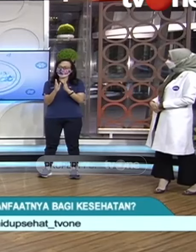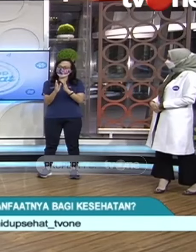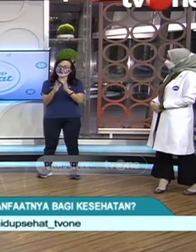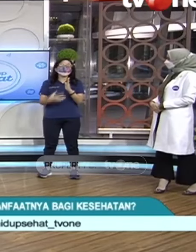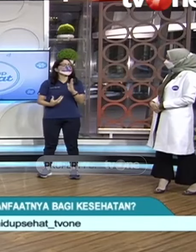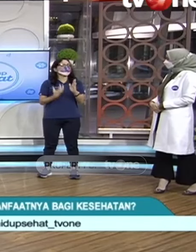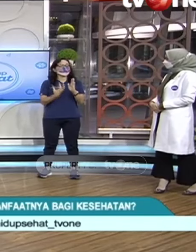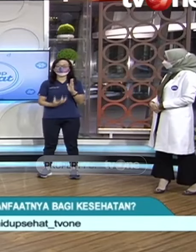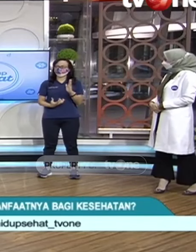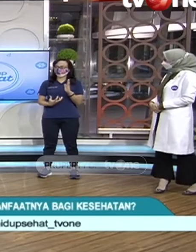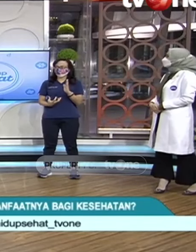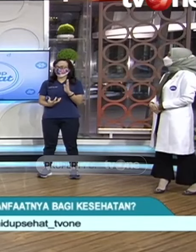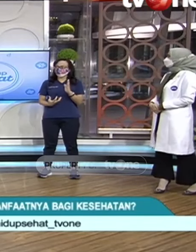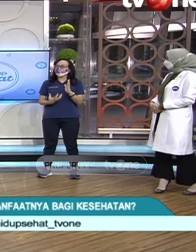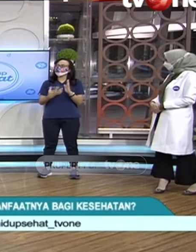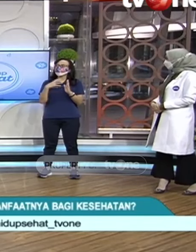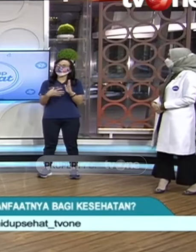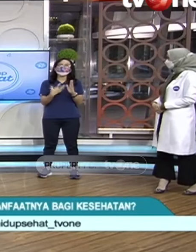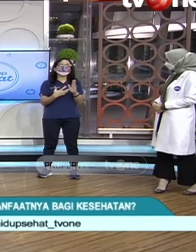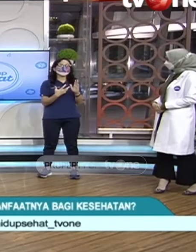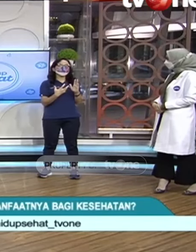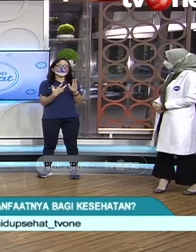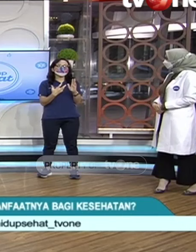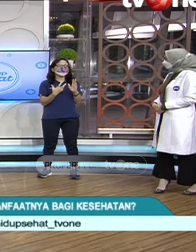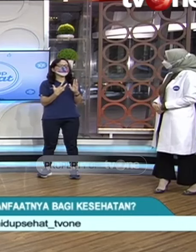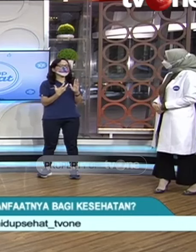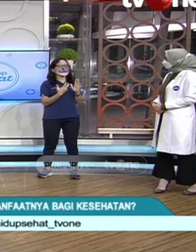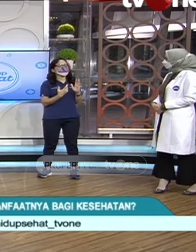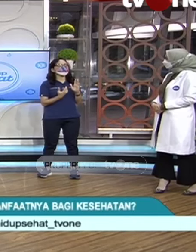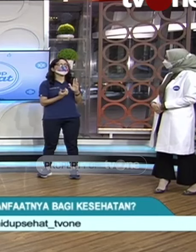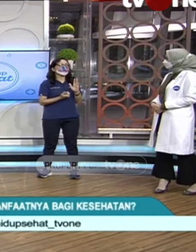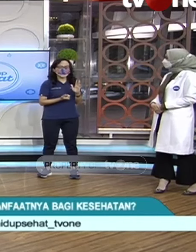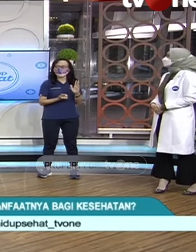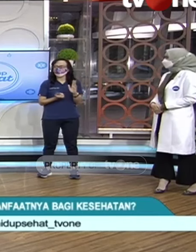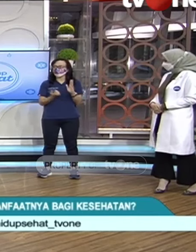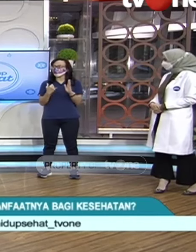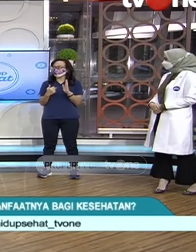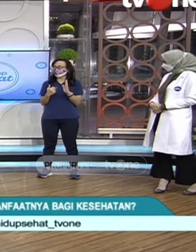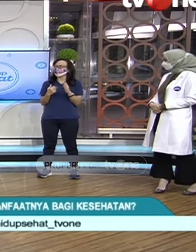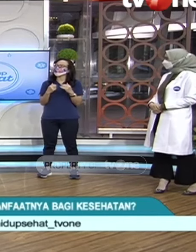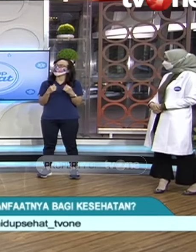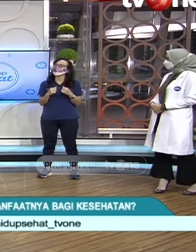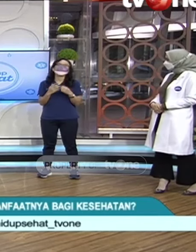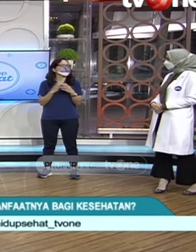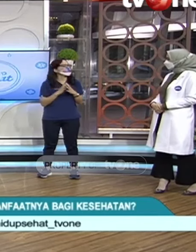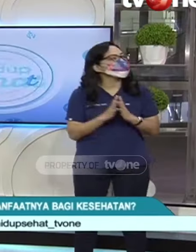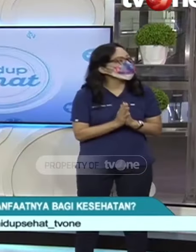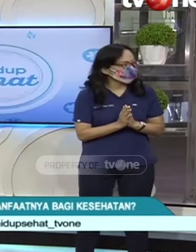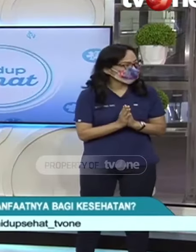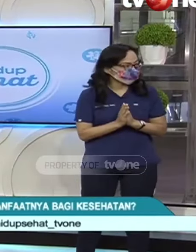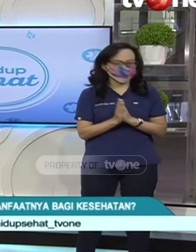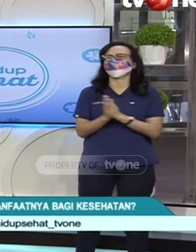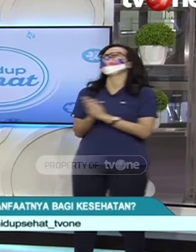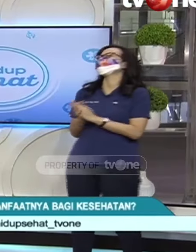satu prinsip dasarnya adalah pernafasan Oke dan pernafasan ini kan salah satu sistem paling penting ya di tubuh kita ya kalau kita enggak nafas enggak dapat